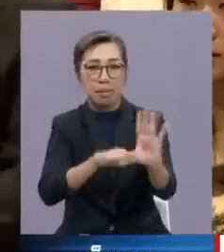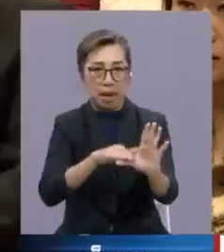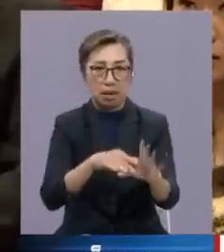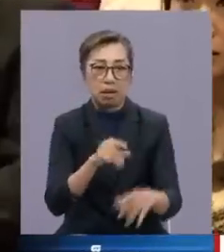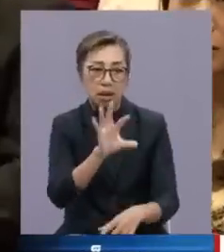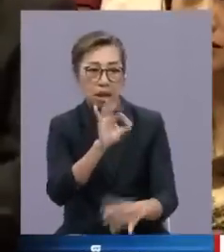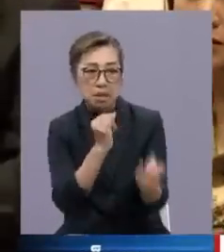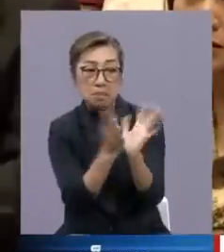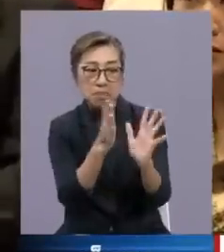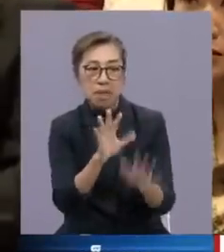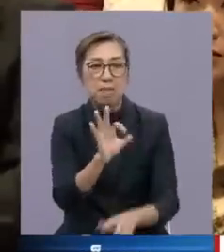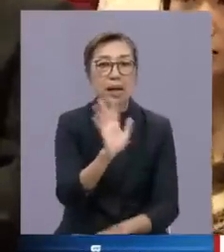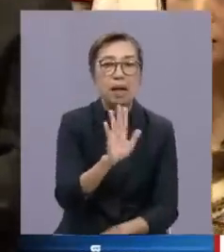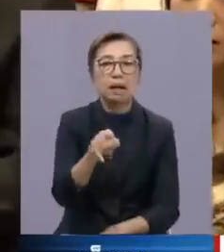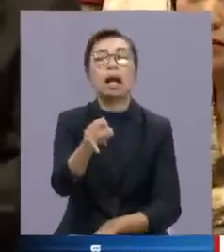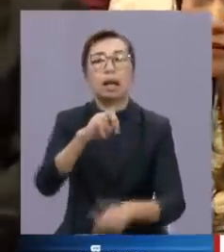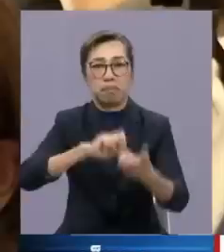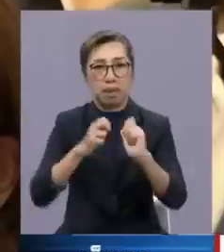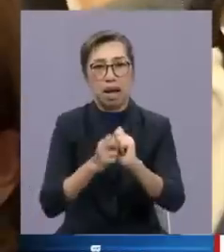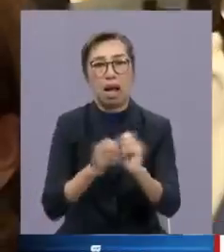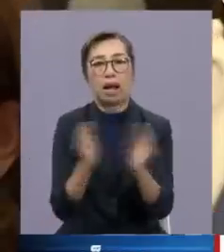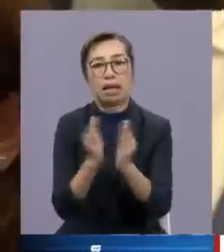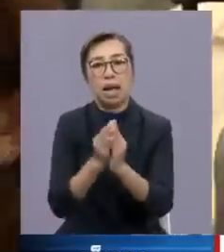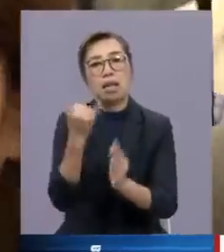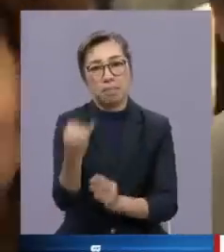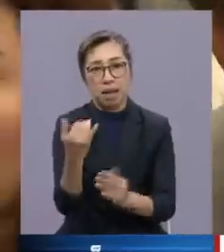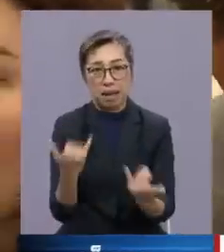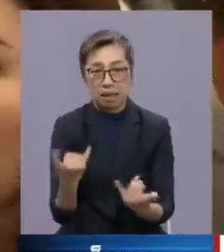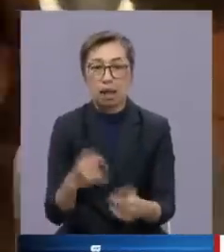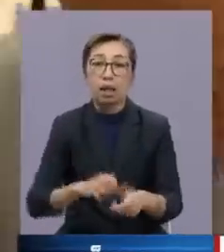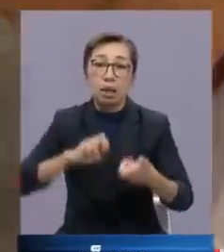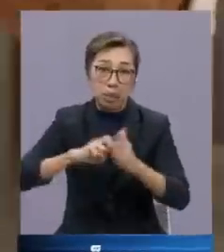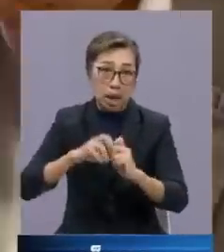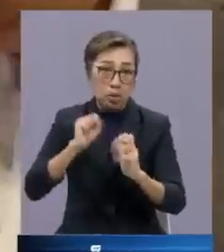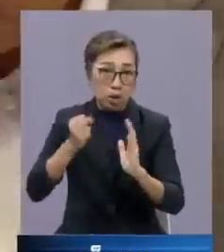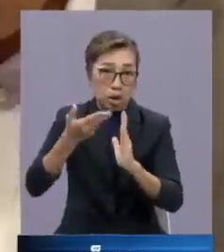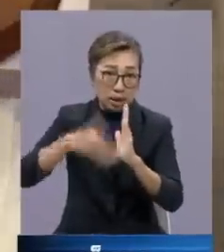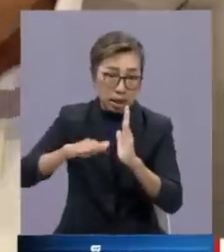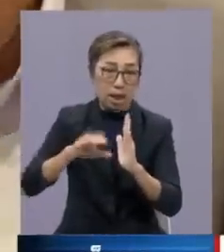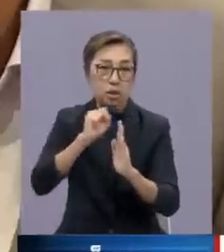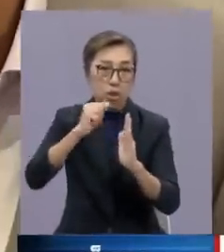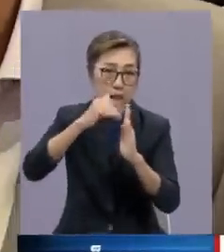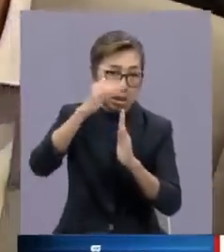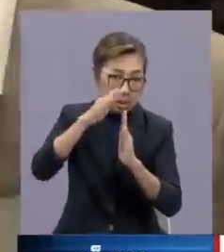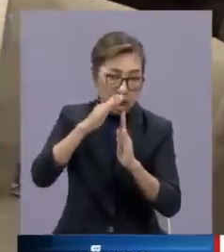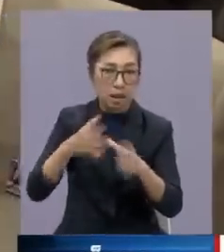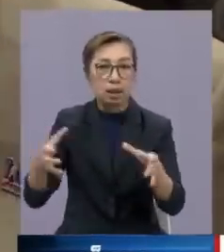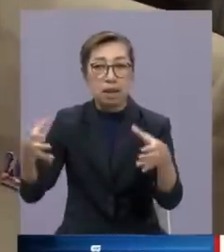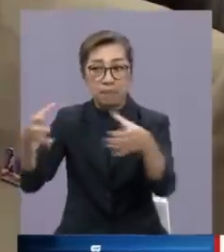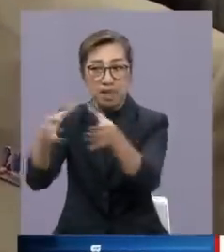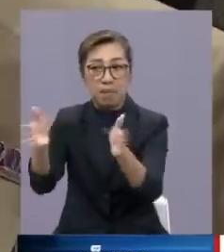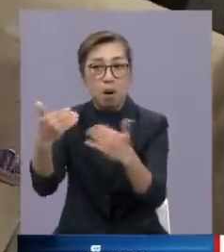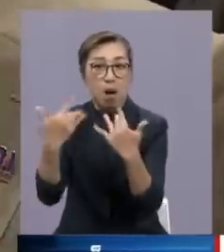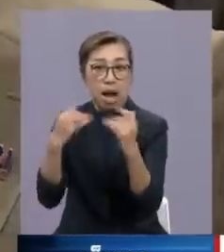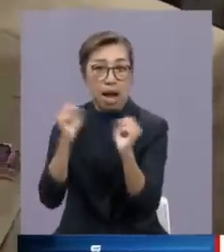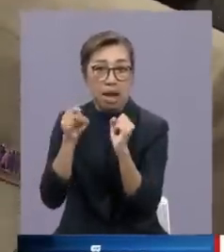ยแพ้ในครั้งนี ้แล้วก็ปัญหาระหว่างทีมส.ส.สายเหนือสายอีสานกับทีมห้องแอร์ที่ดูเหมือนว่าจะทวีคูณมากยิ่งขึ้น